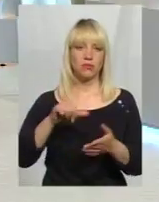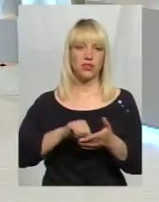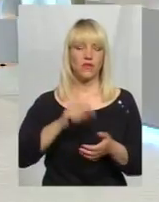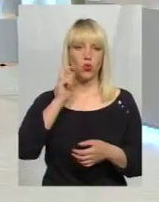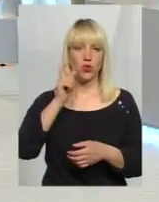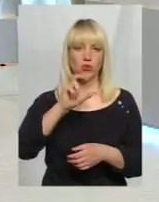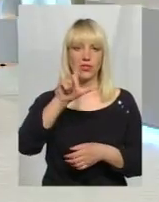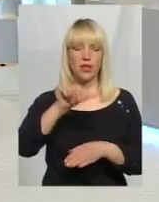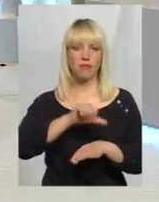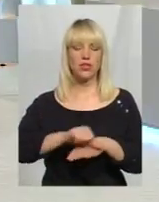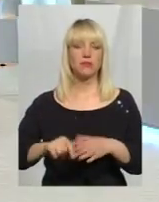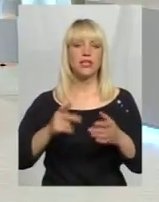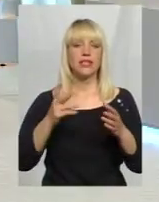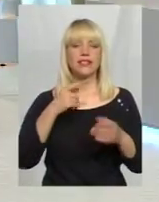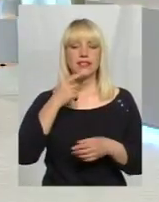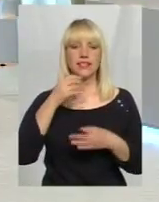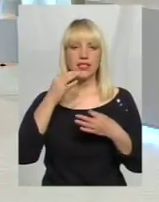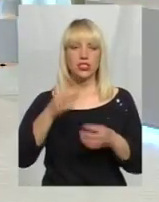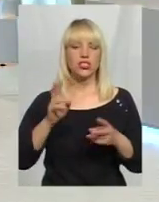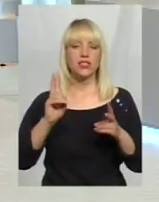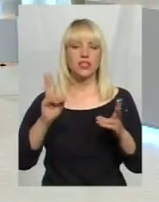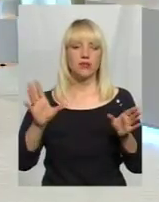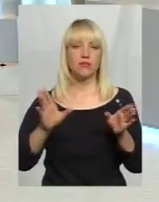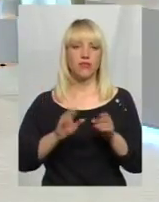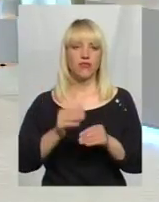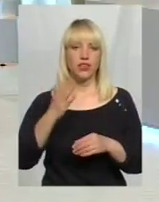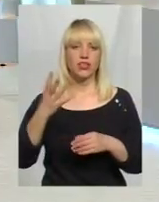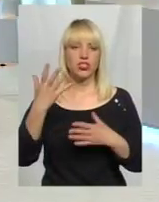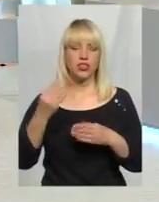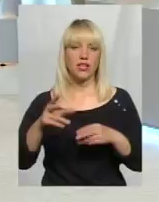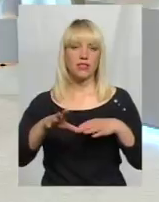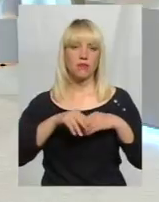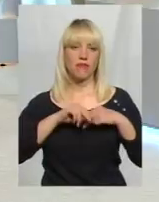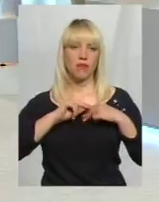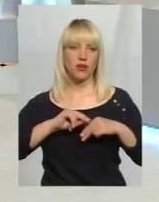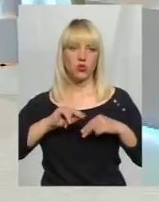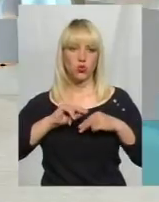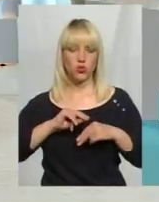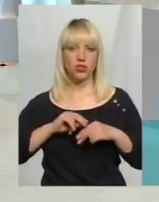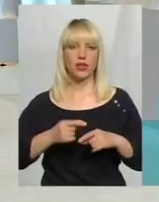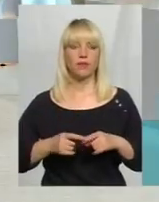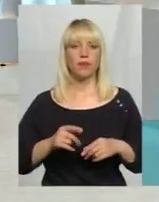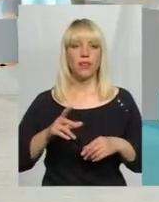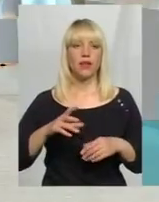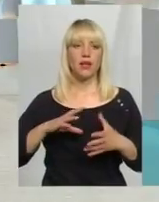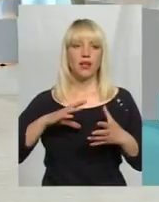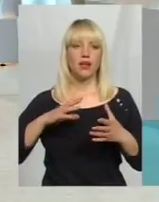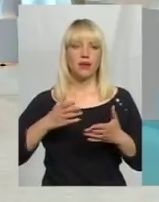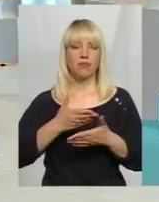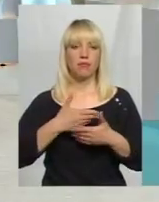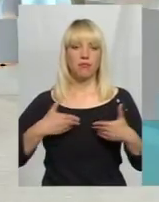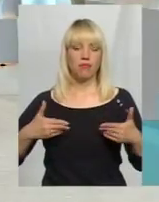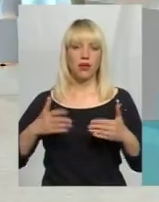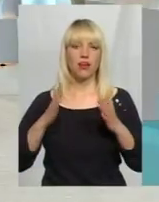А так. Скажіть, з ким ще з хмельницьких дизайнерів ви співпрацюєте? Мы вообще, как бы, когда Афродита